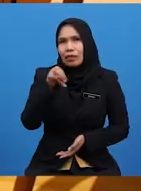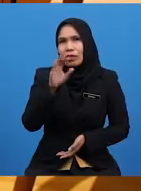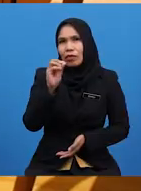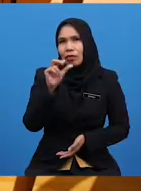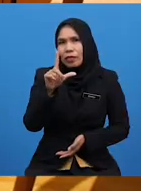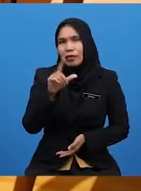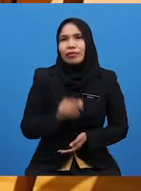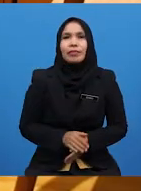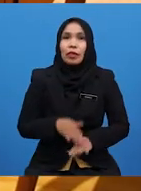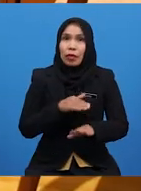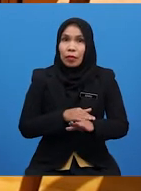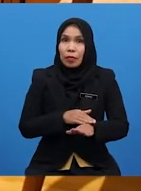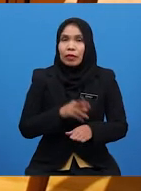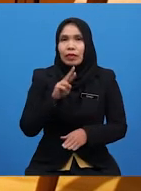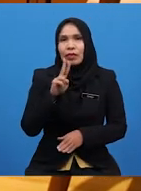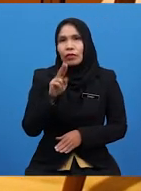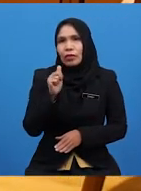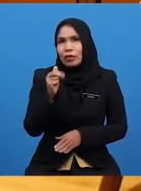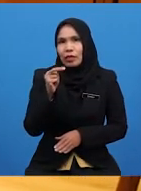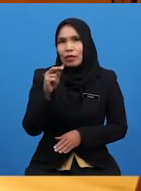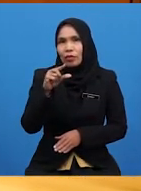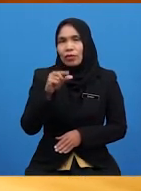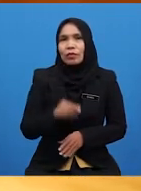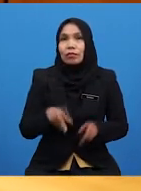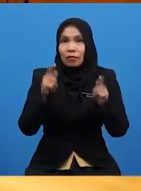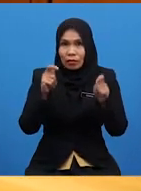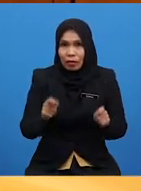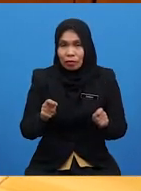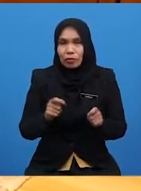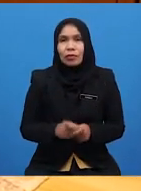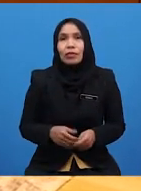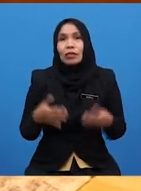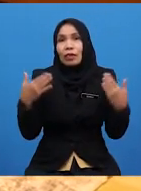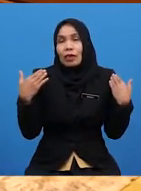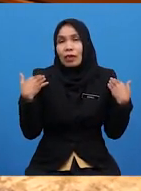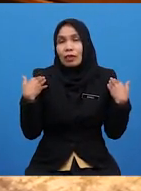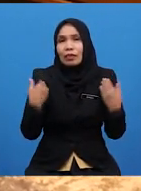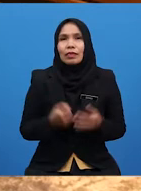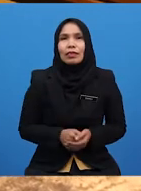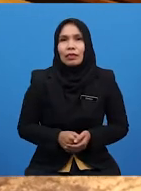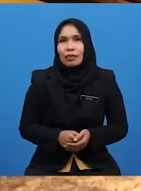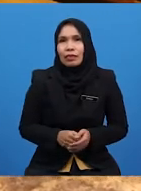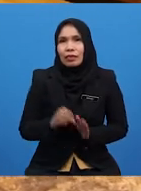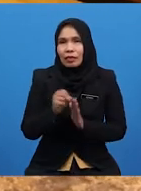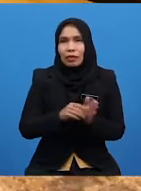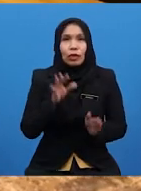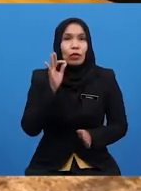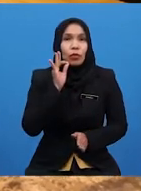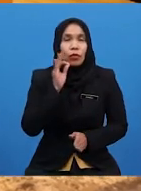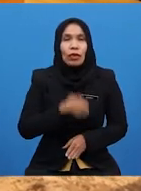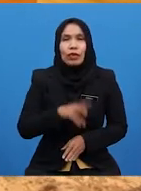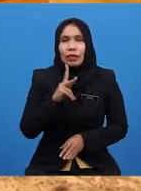pada ruang tamu kediaman ini pula terdapat sebuah kabinet yang agak dominan